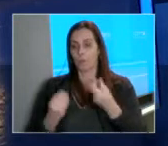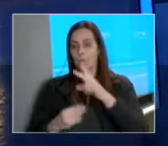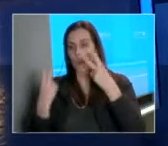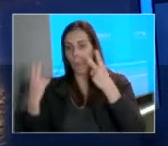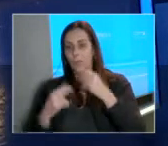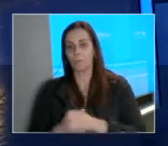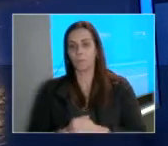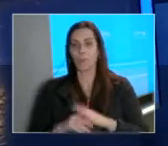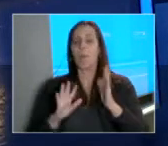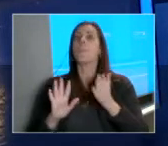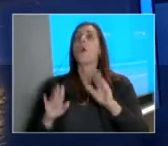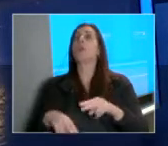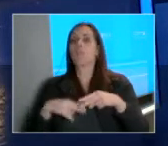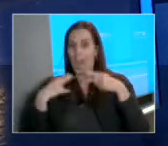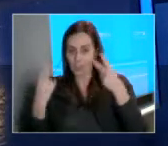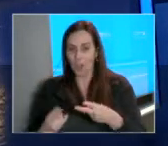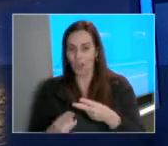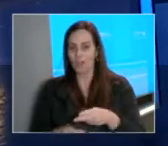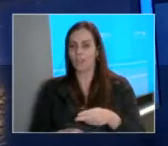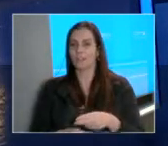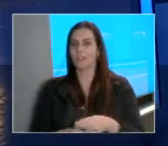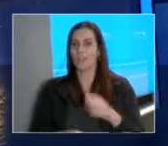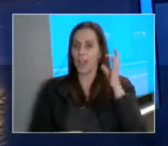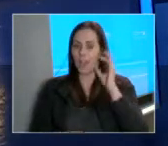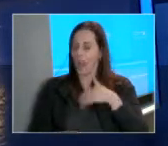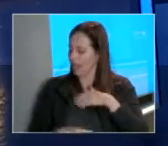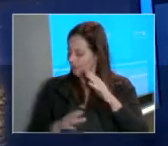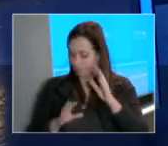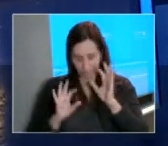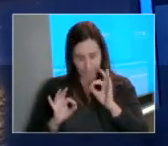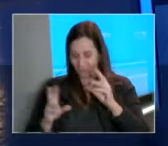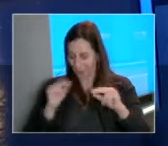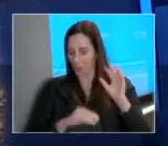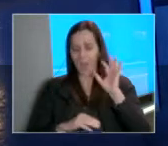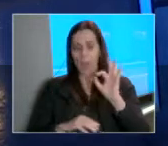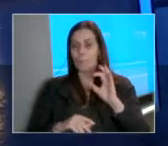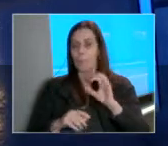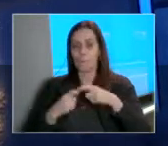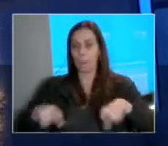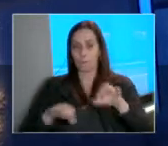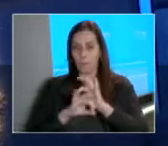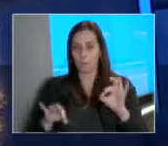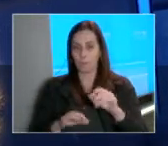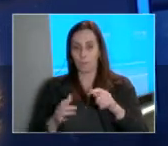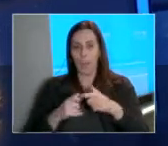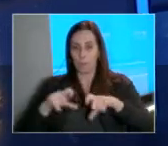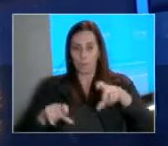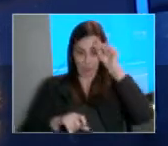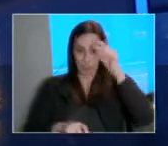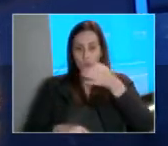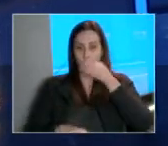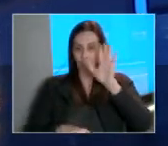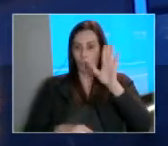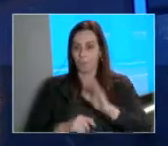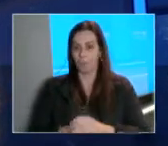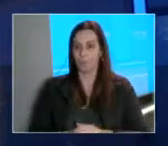כל אחד תגיד מילה. בוא נחזור רגע לשאלה. נשים, מה אפשר לעשות? לא, אני בעד, זה מצוין. הפאנל מצוין. לא, כי הפאנלים הגבריים יותר